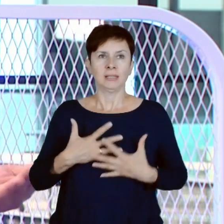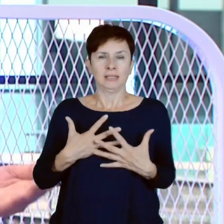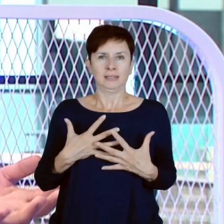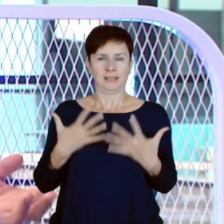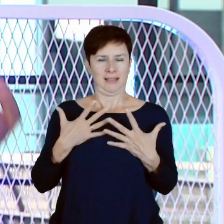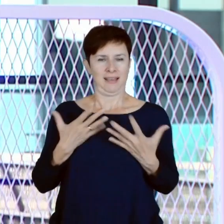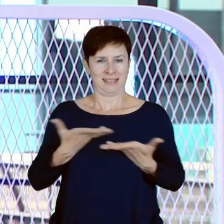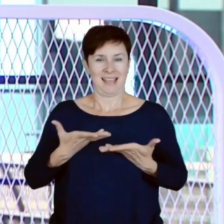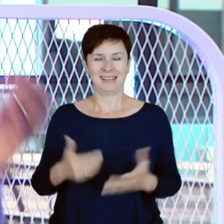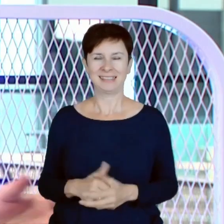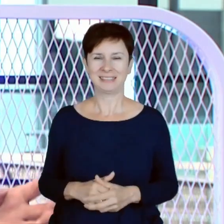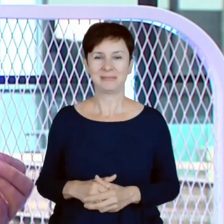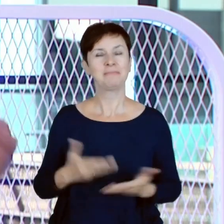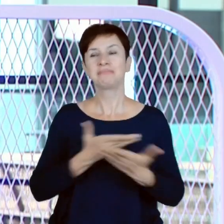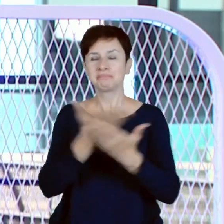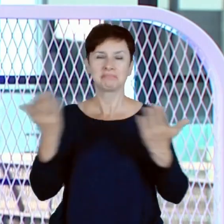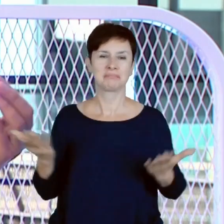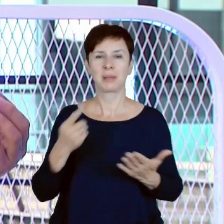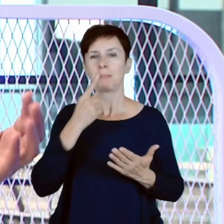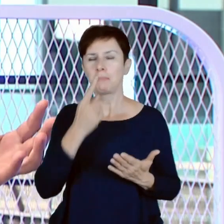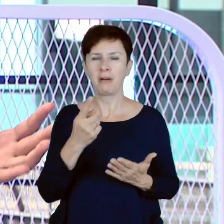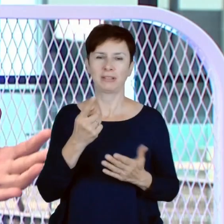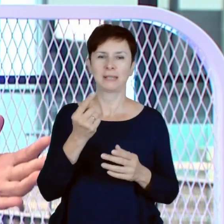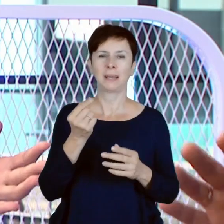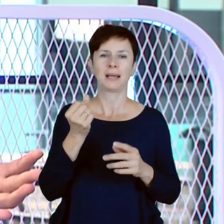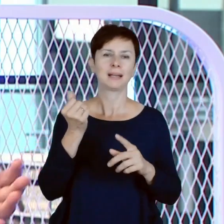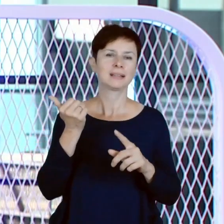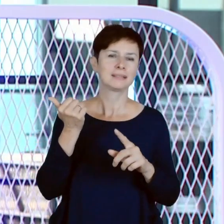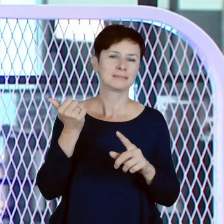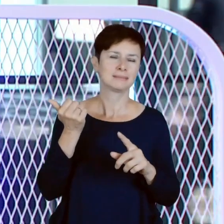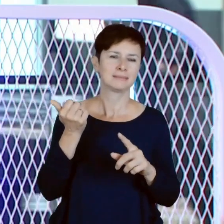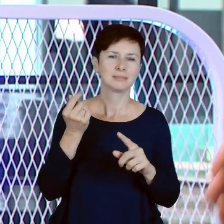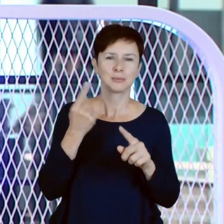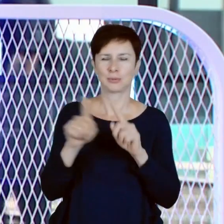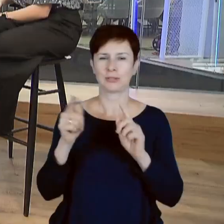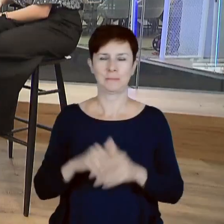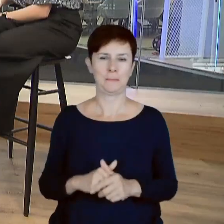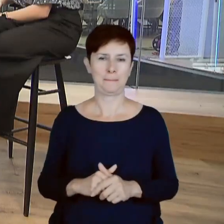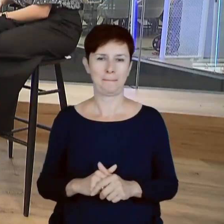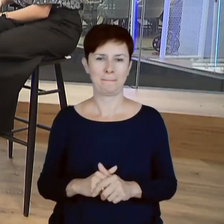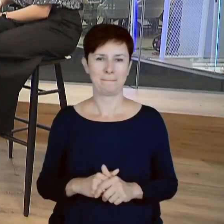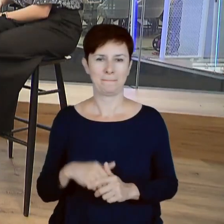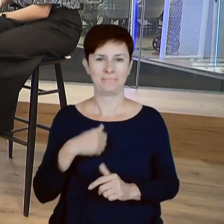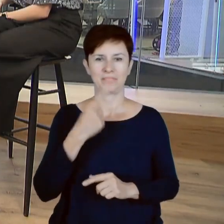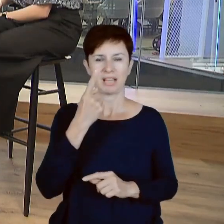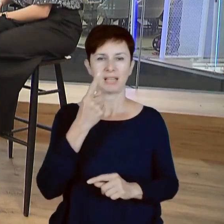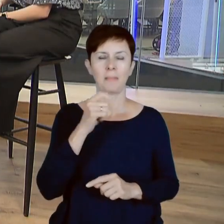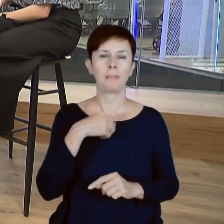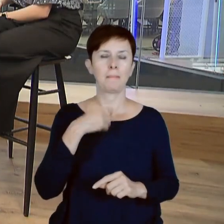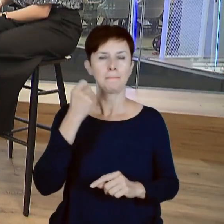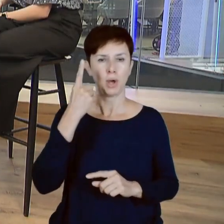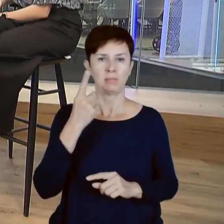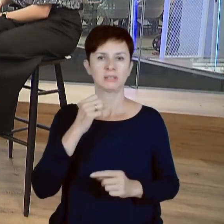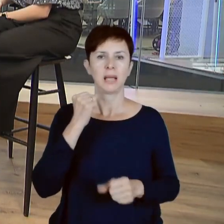mieli powiedzieć w paru punktach, no to jeszcze życzę sobie jeden pomysł. Ta praca grupowa to jest taki strzemki, jeśli